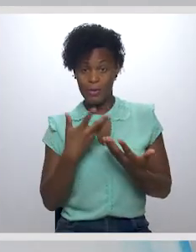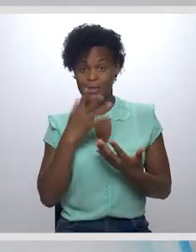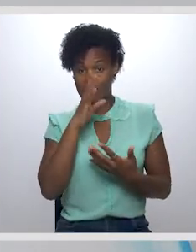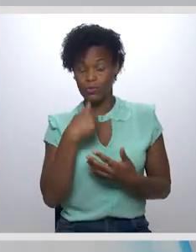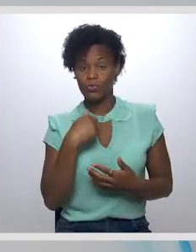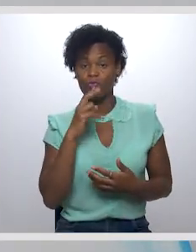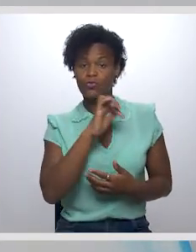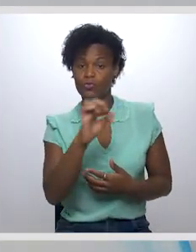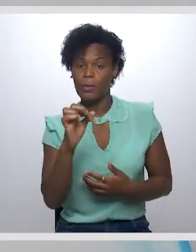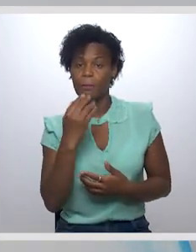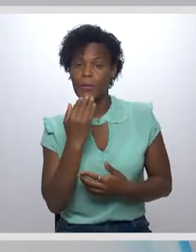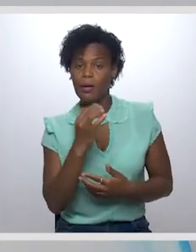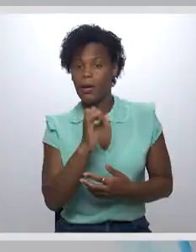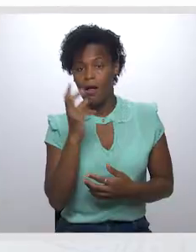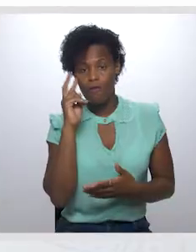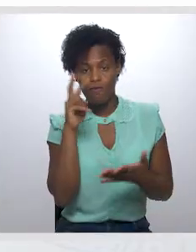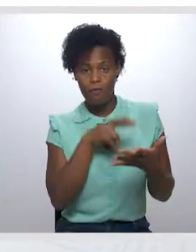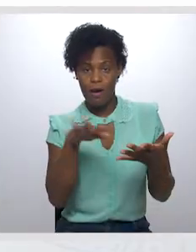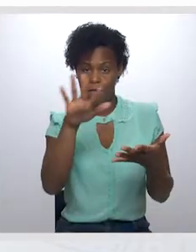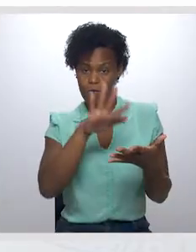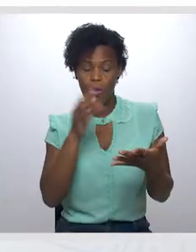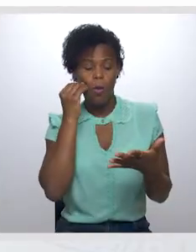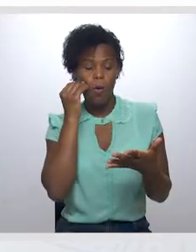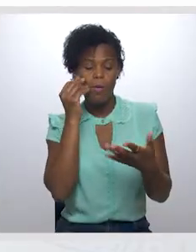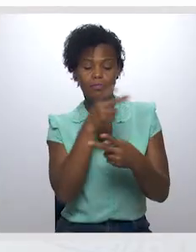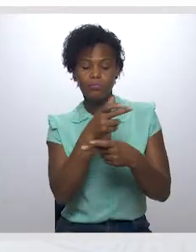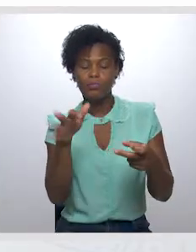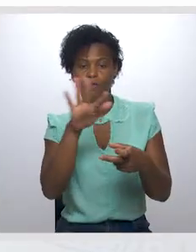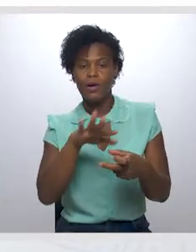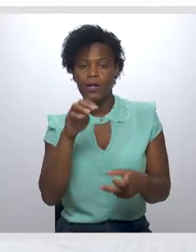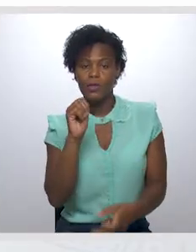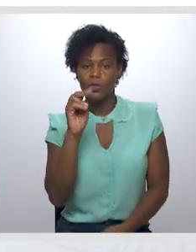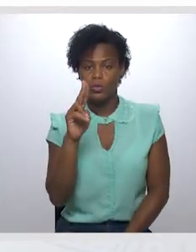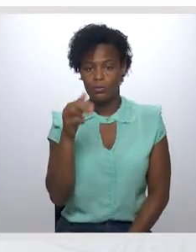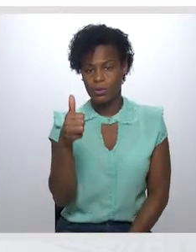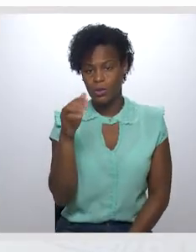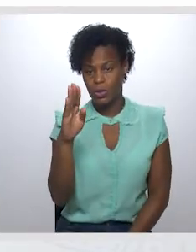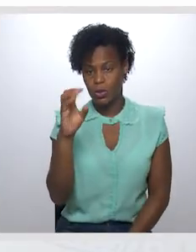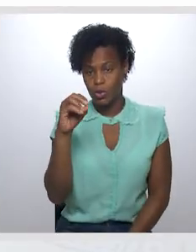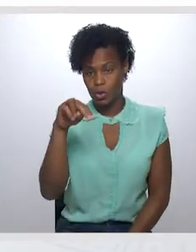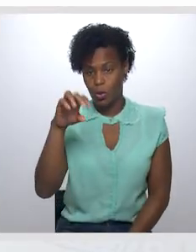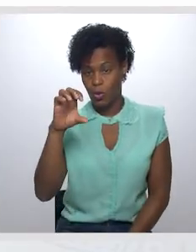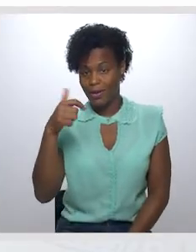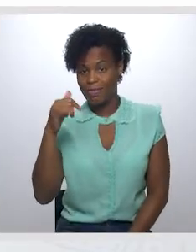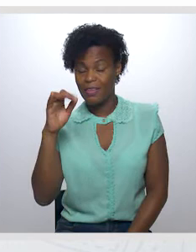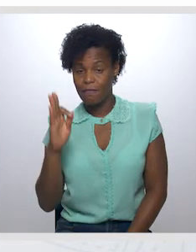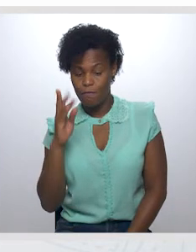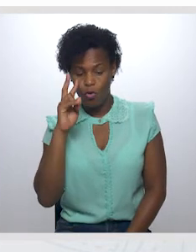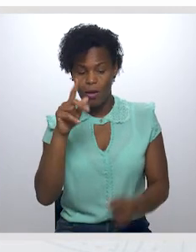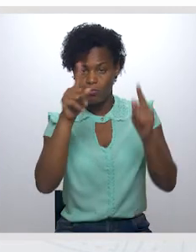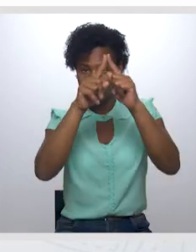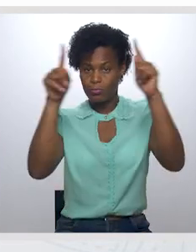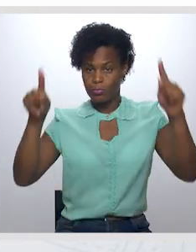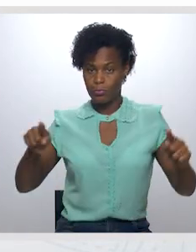demande d'observer la formation du subjonctif. C'est bon? Regardez bien le